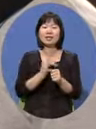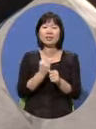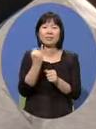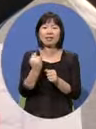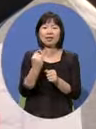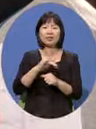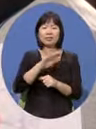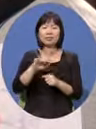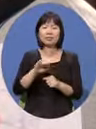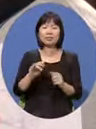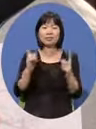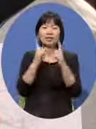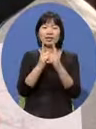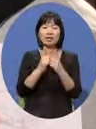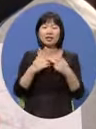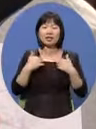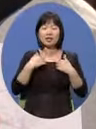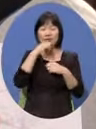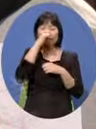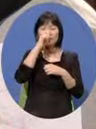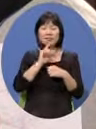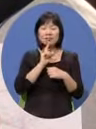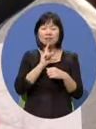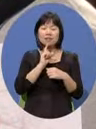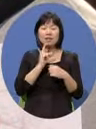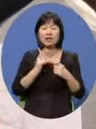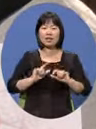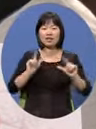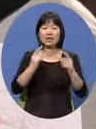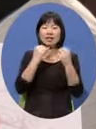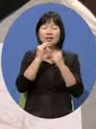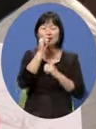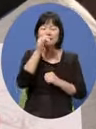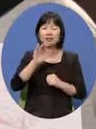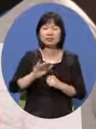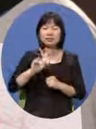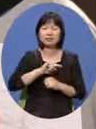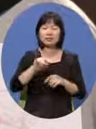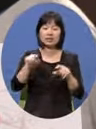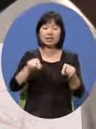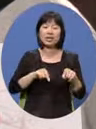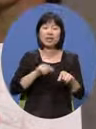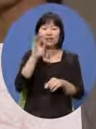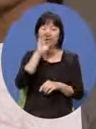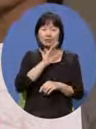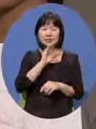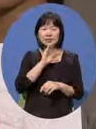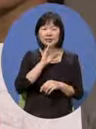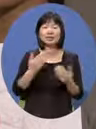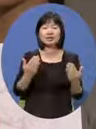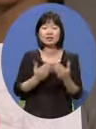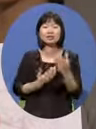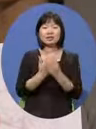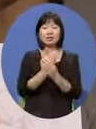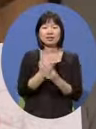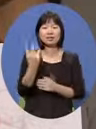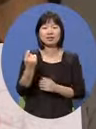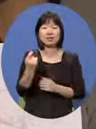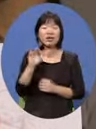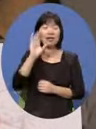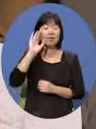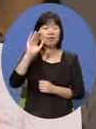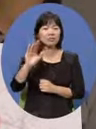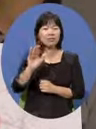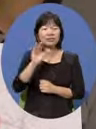우리 만나서 즐겁고 좋은 일들도 많았지만 우리 사이에 안 좋은 일들도 많이 일어날 것 같다.